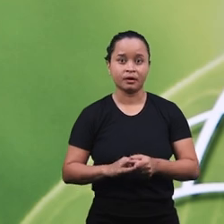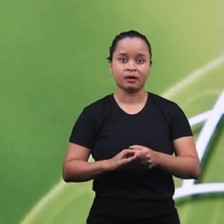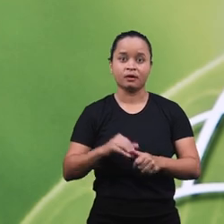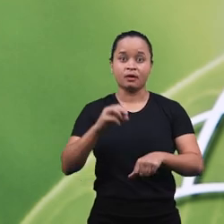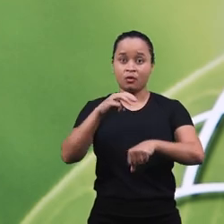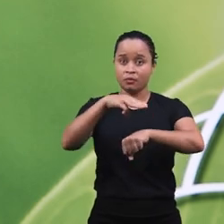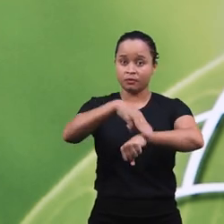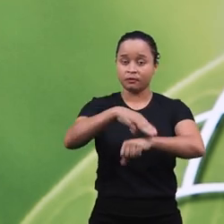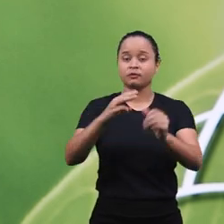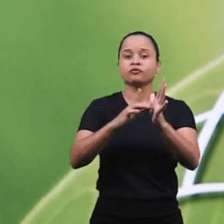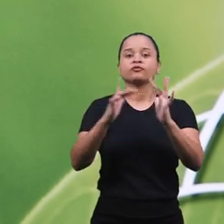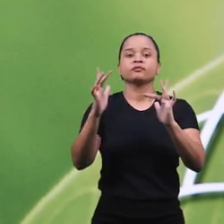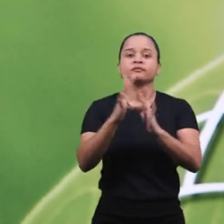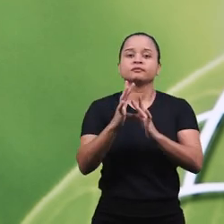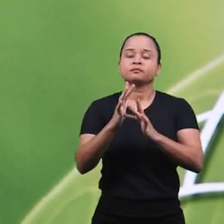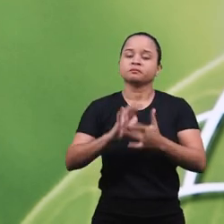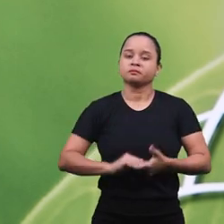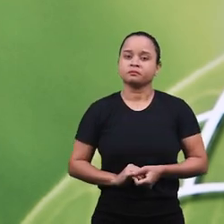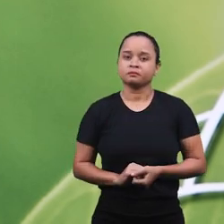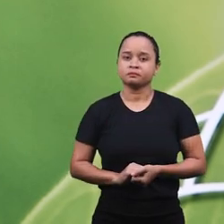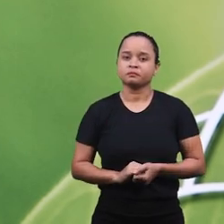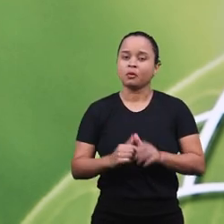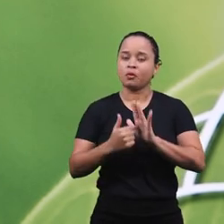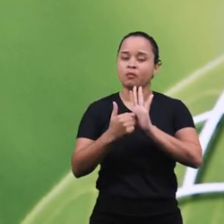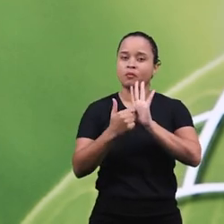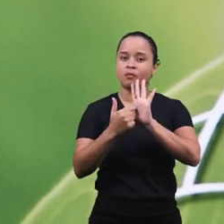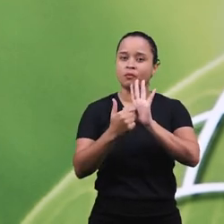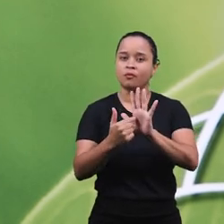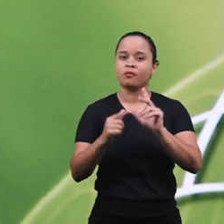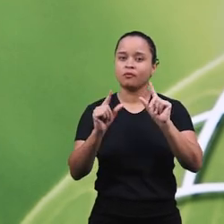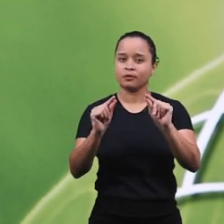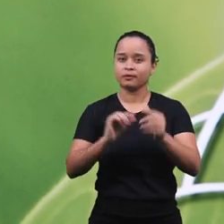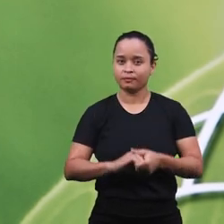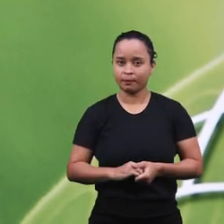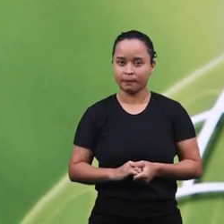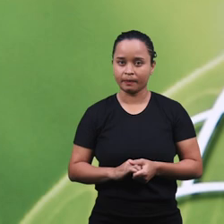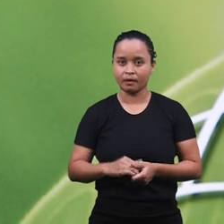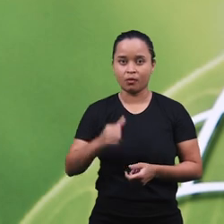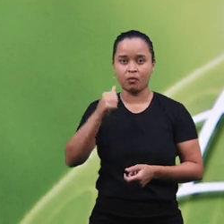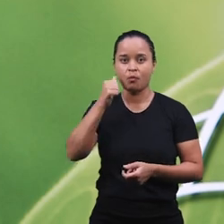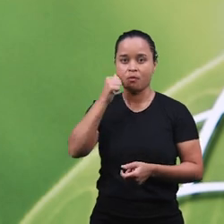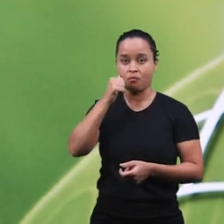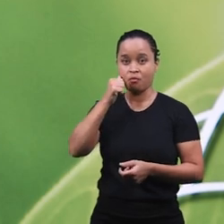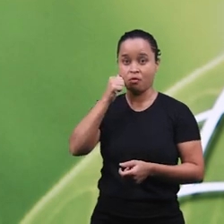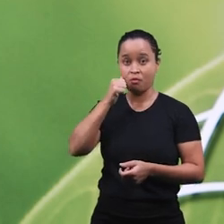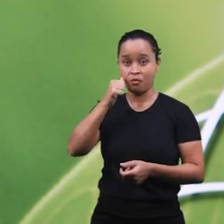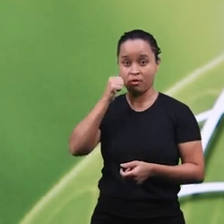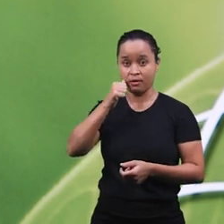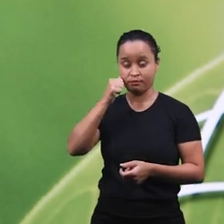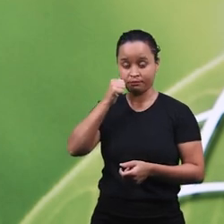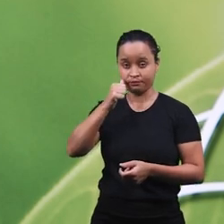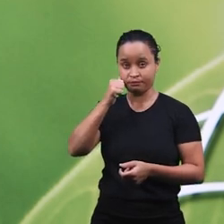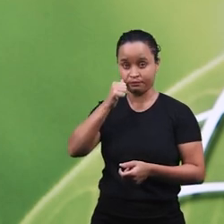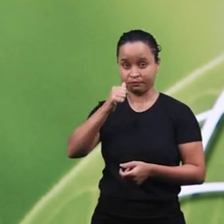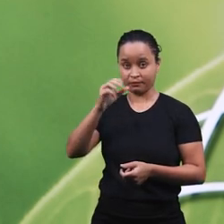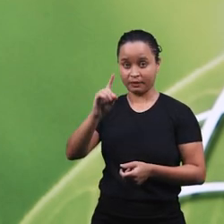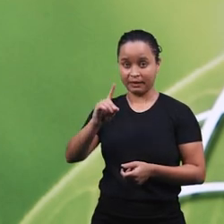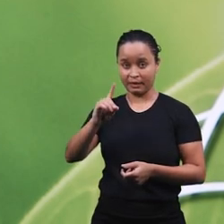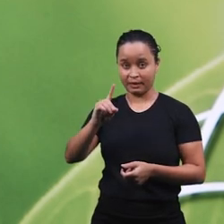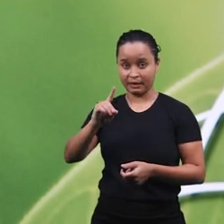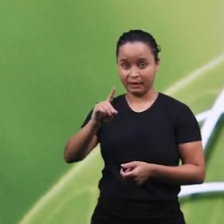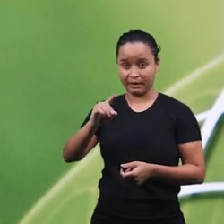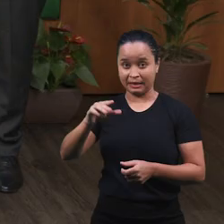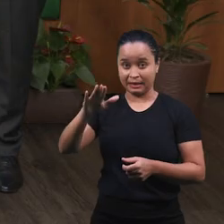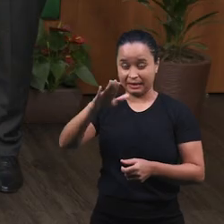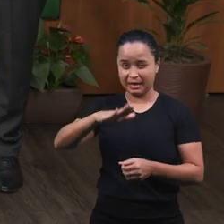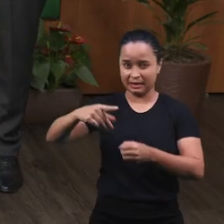quand une fois, il se retrouve avec une femme, la Bible dit, dans la